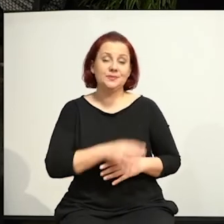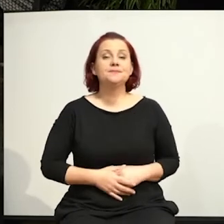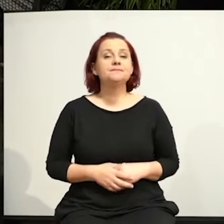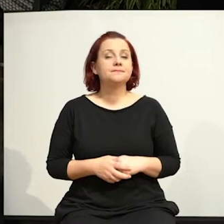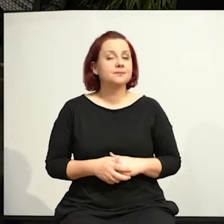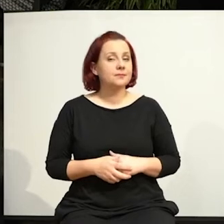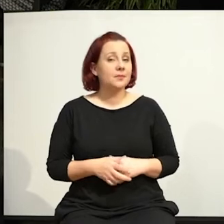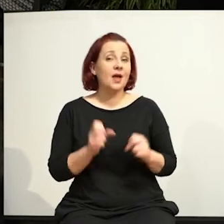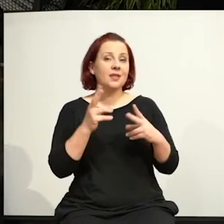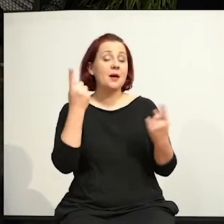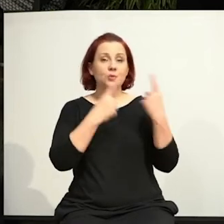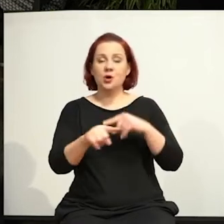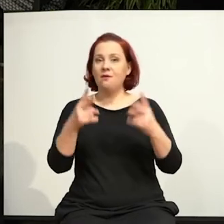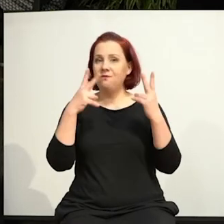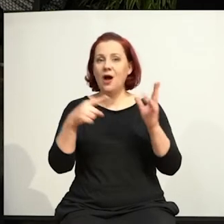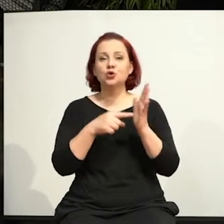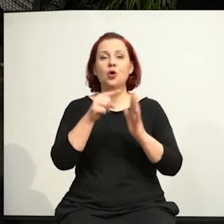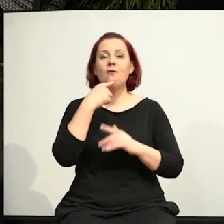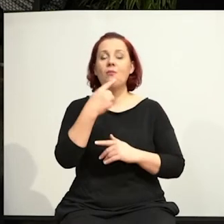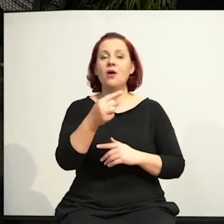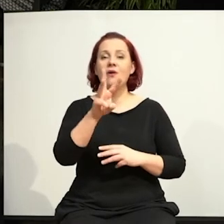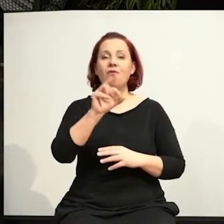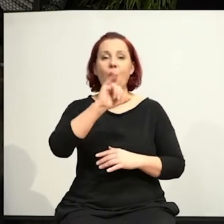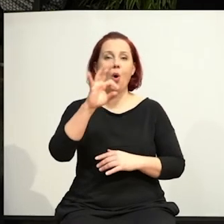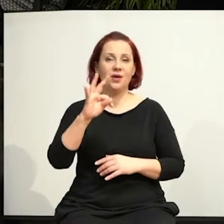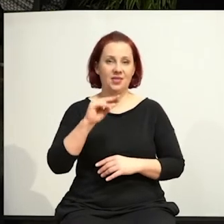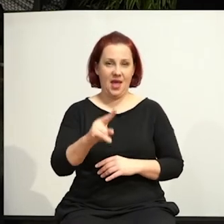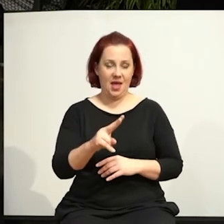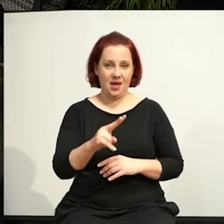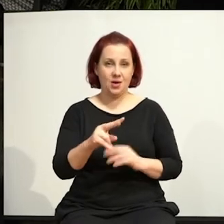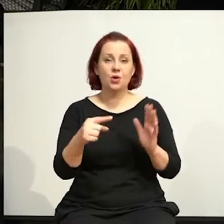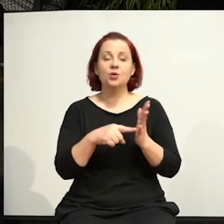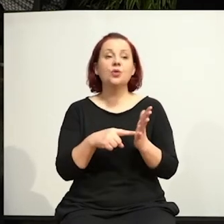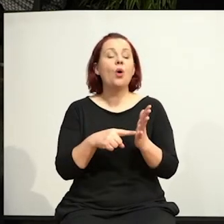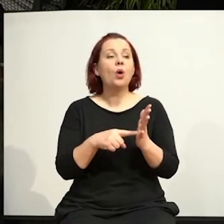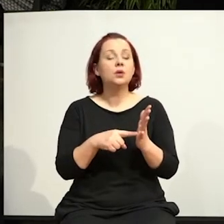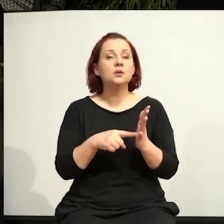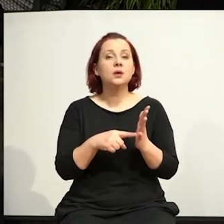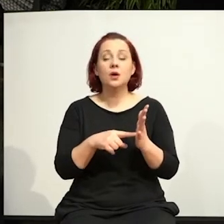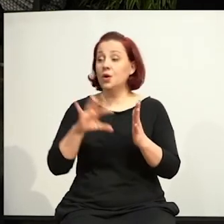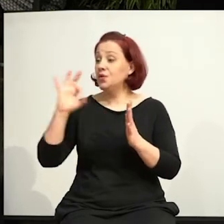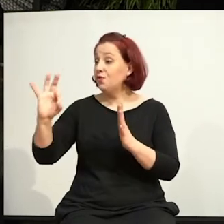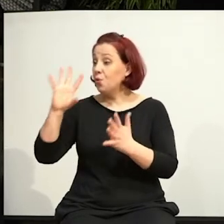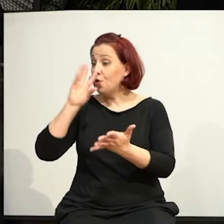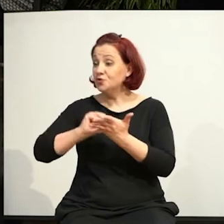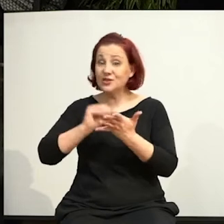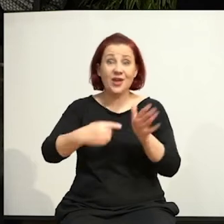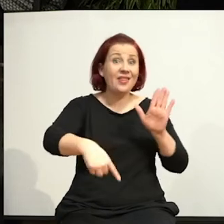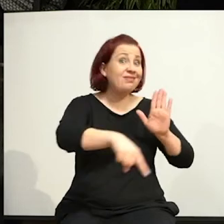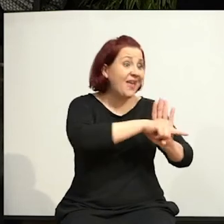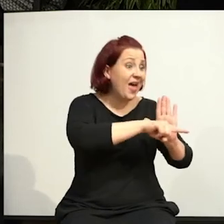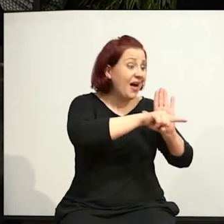że ważne jest to, co Wojtek powiedział, że ta niesłychana zdolność przekuwania negatywnych doświadczeń na...